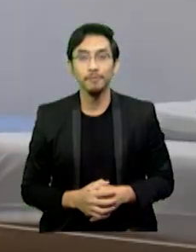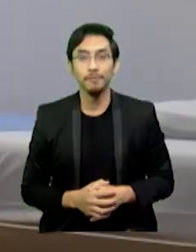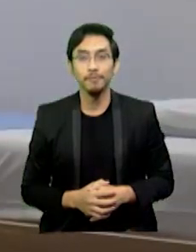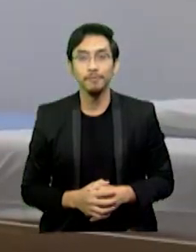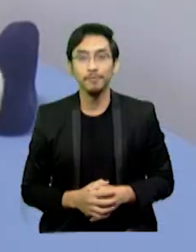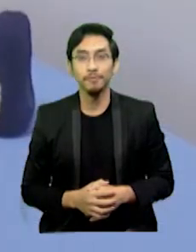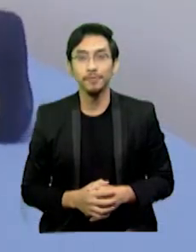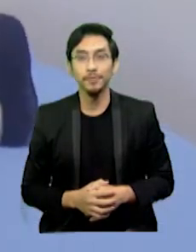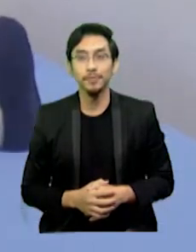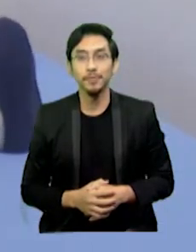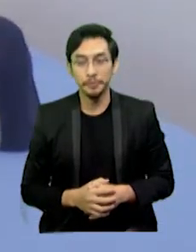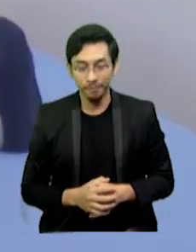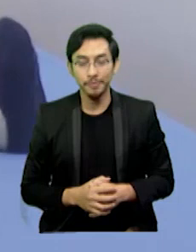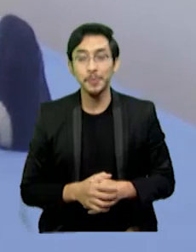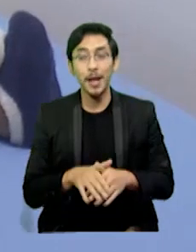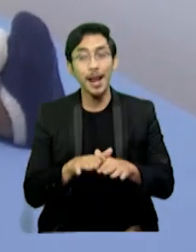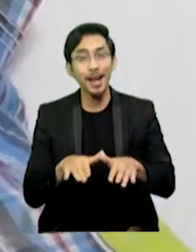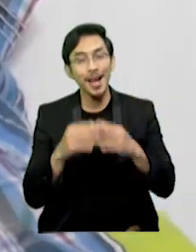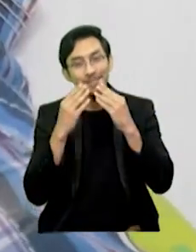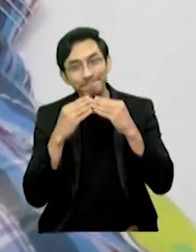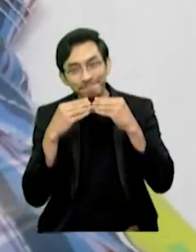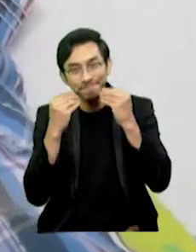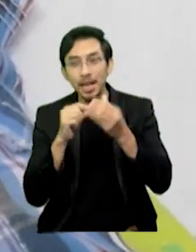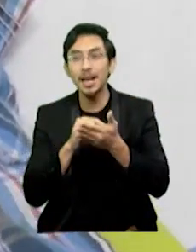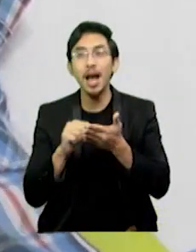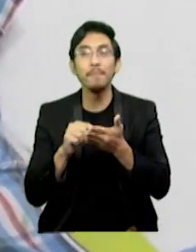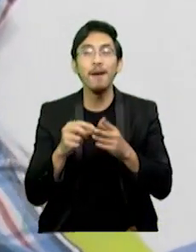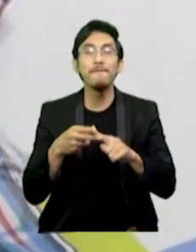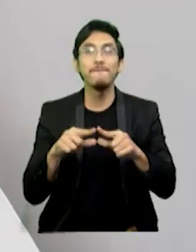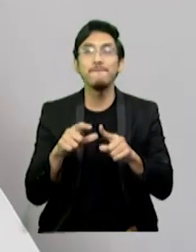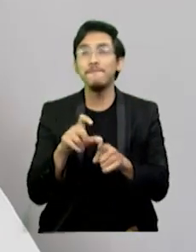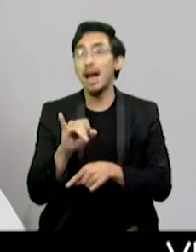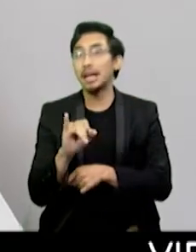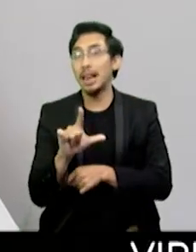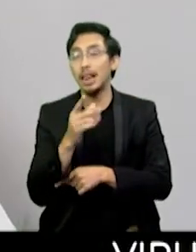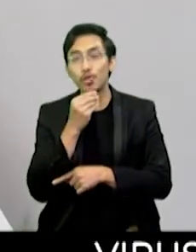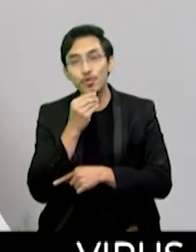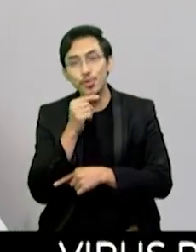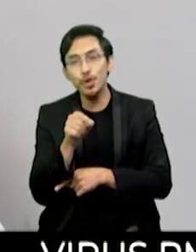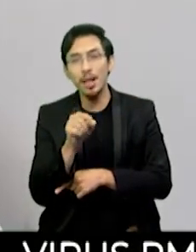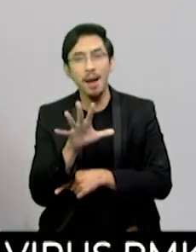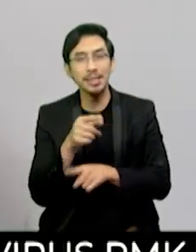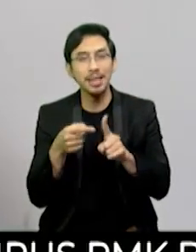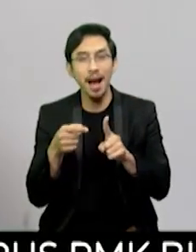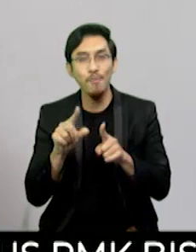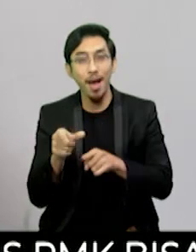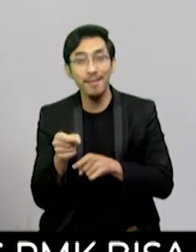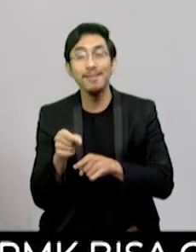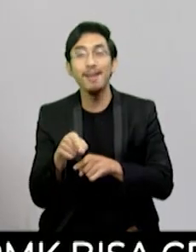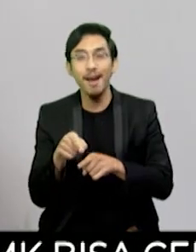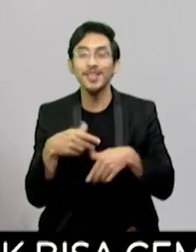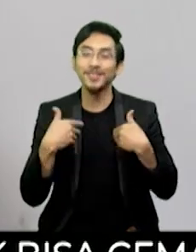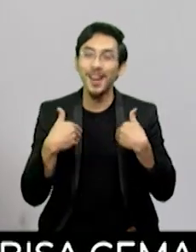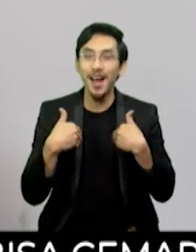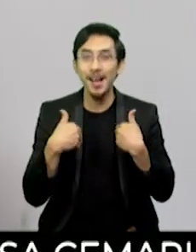Senyum manis mulai kembali nampak di wajah Fadil Maulana Ishak. Bayi berumur 5,5 bulan ini begitu ceria ketika menunggu pemeriksaan